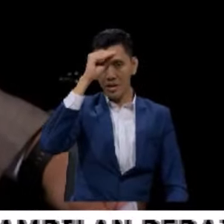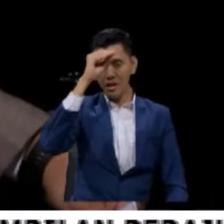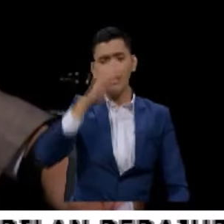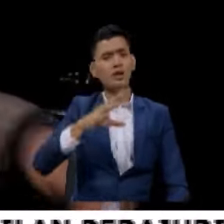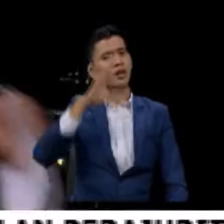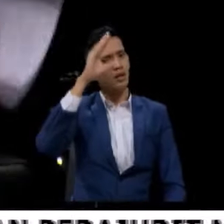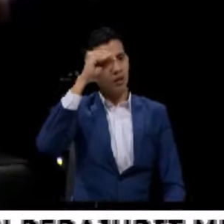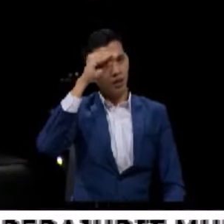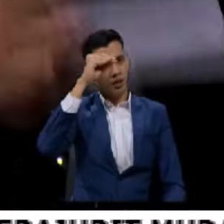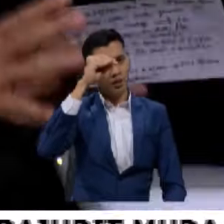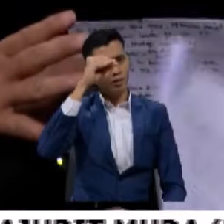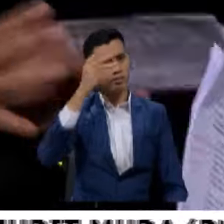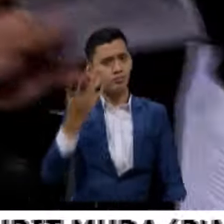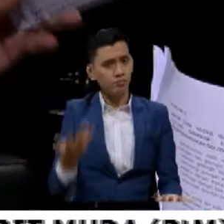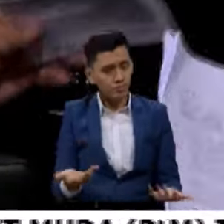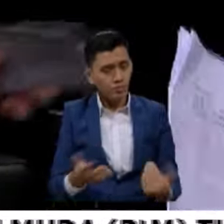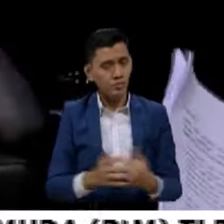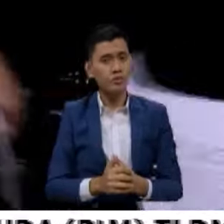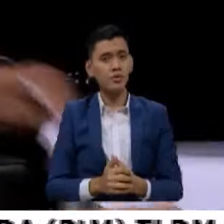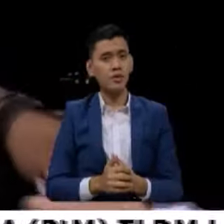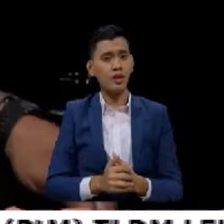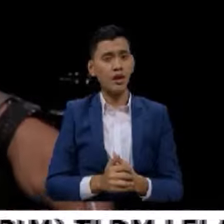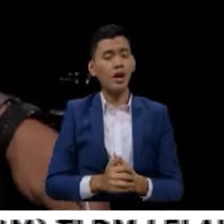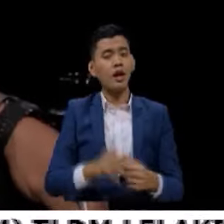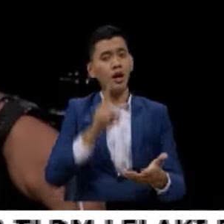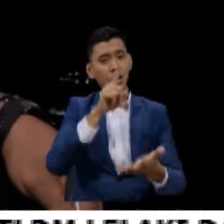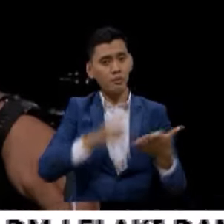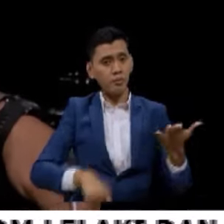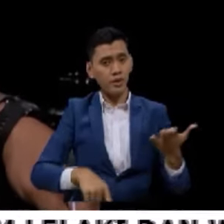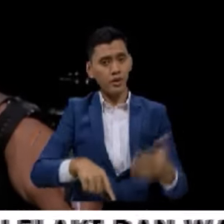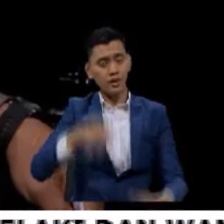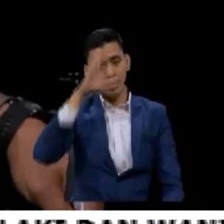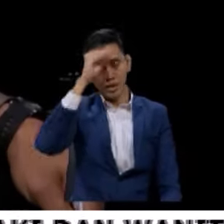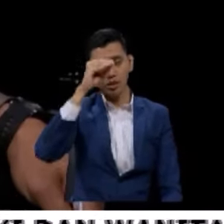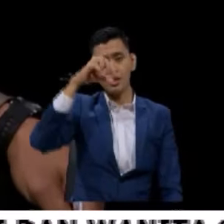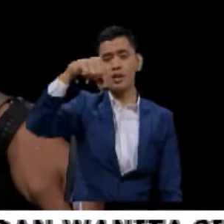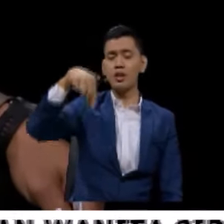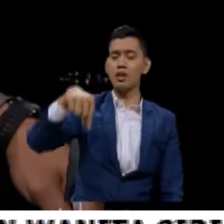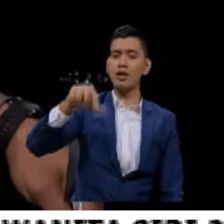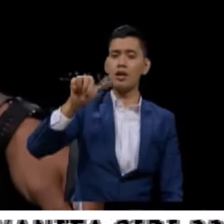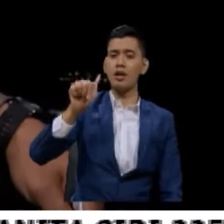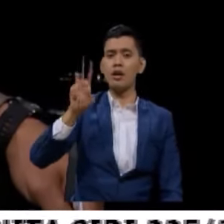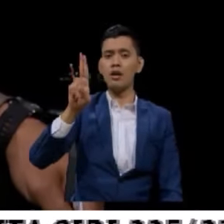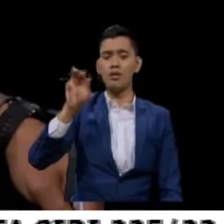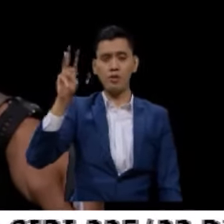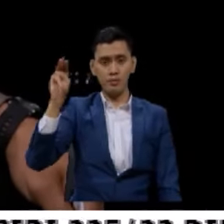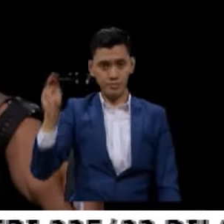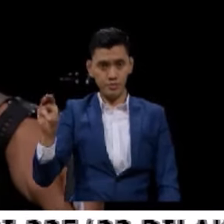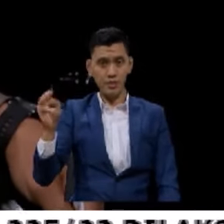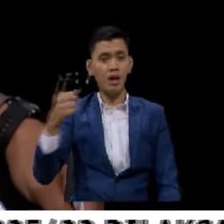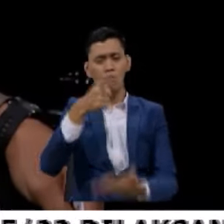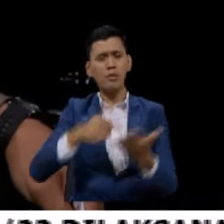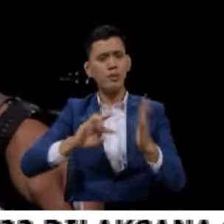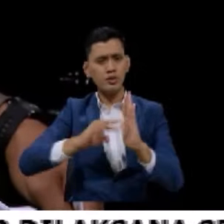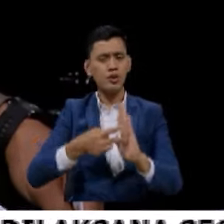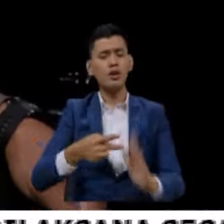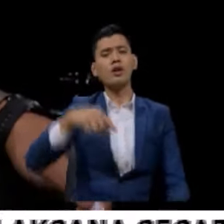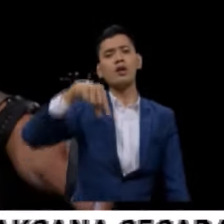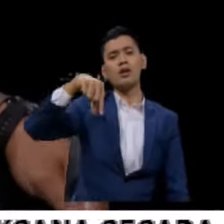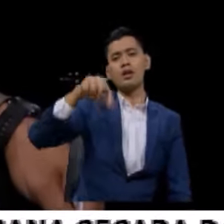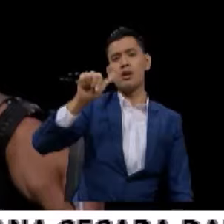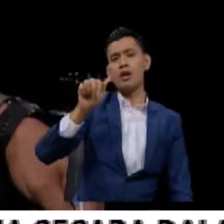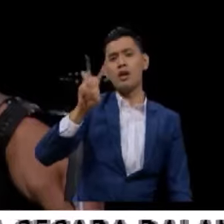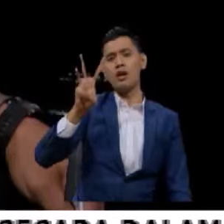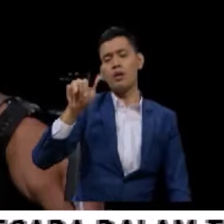ini jarang-jarang kaum Ibu Wanita tetapi Oke celaket awan warnanya